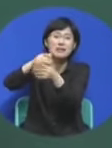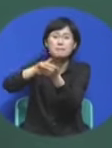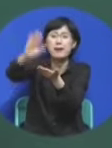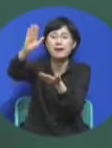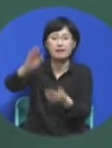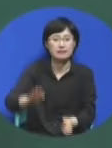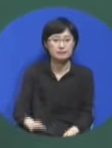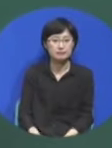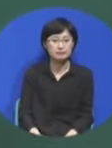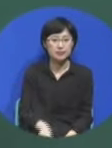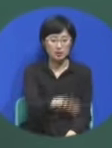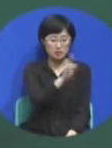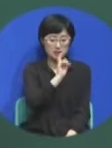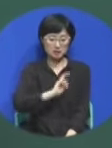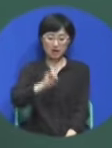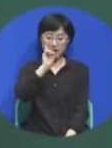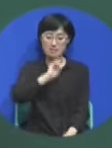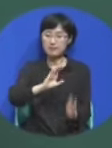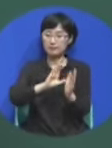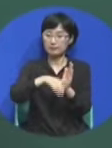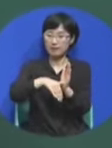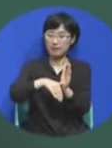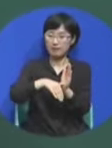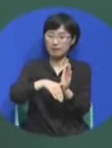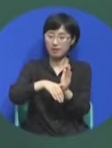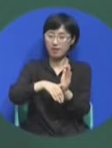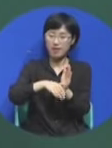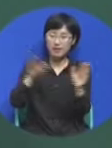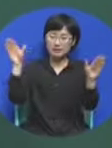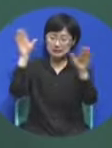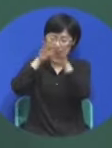때 영적인 흑암의 세력이 꺾여집니다.